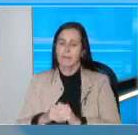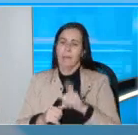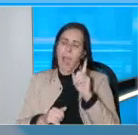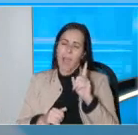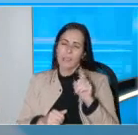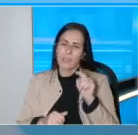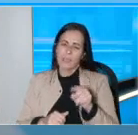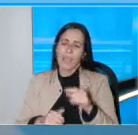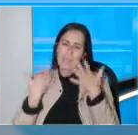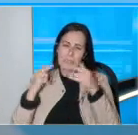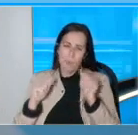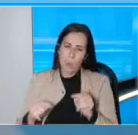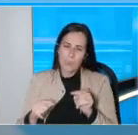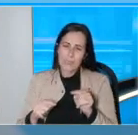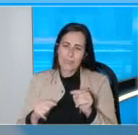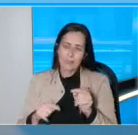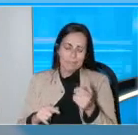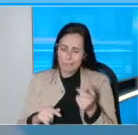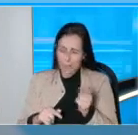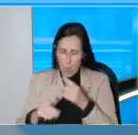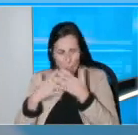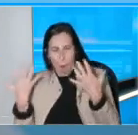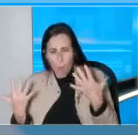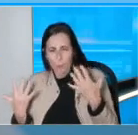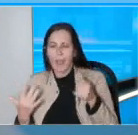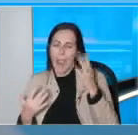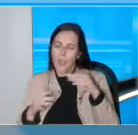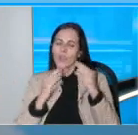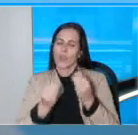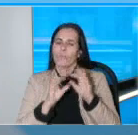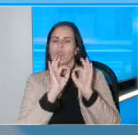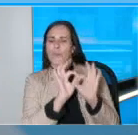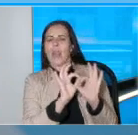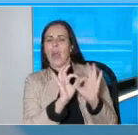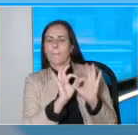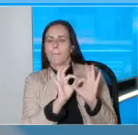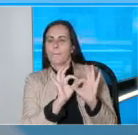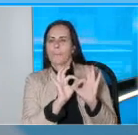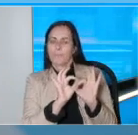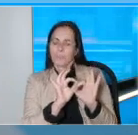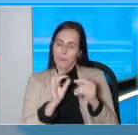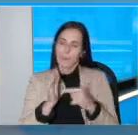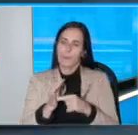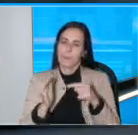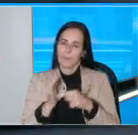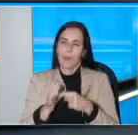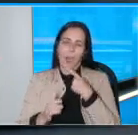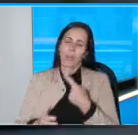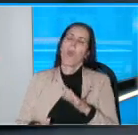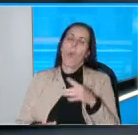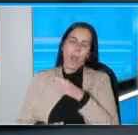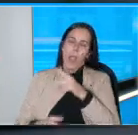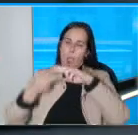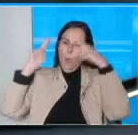אז נכון, זה, הסיפור הזה הקטן של לא כל כך ברור, שימש לתומכים של ארדואן, כדי להגיד